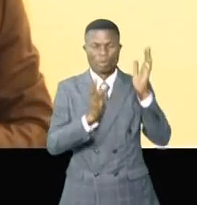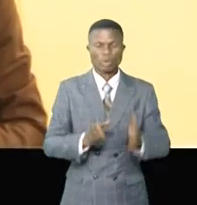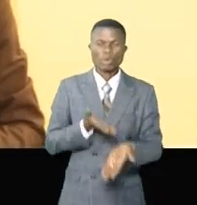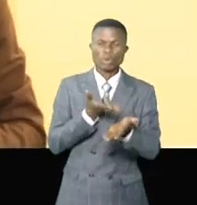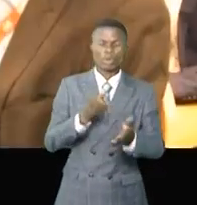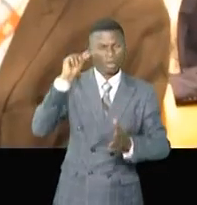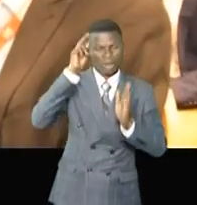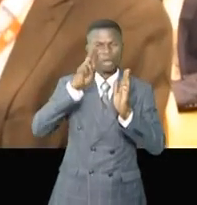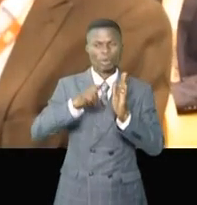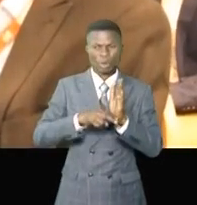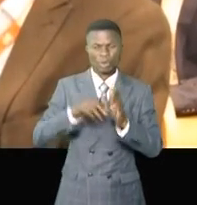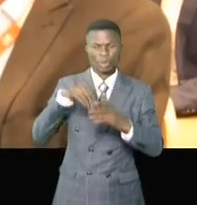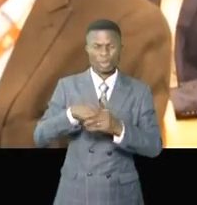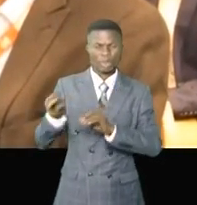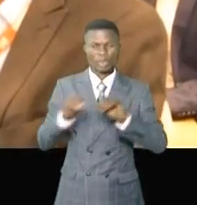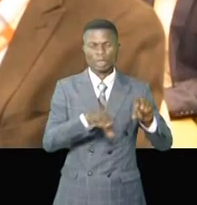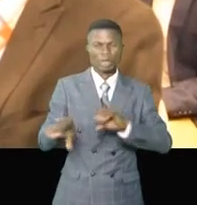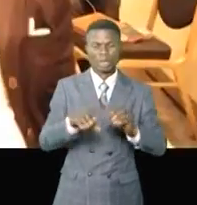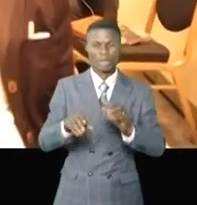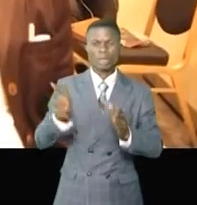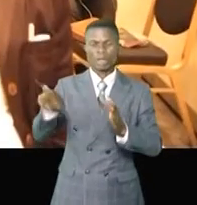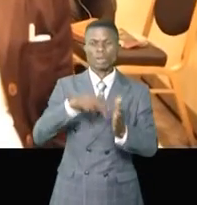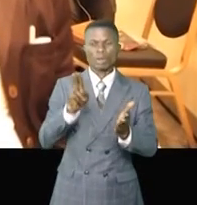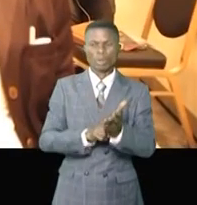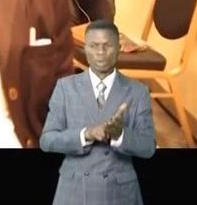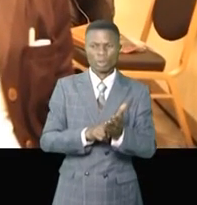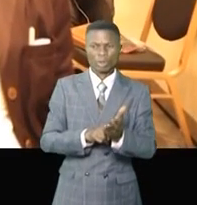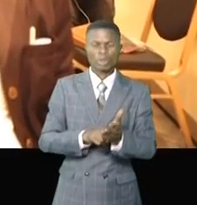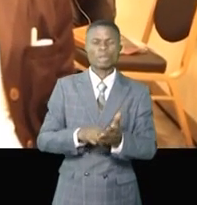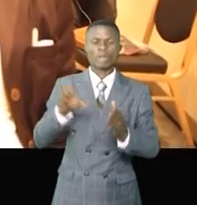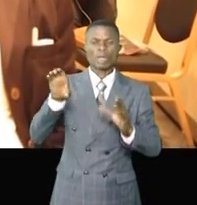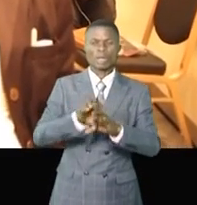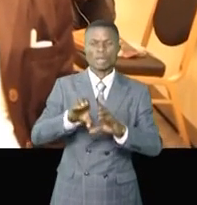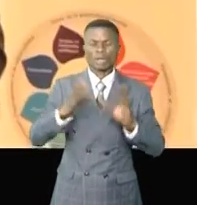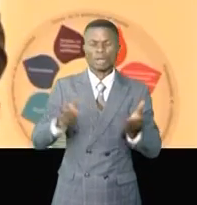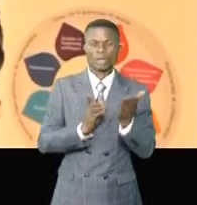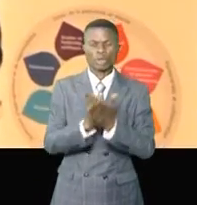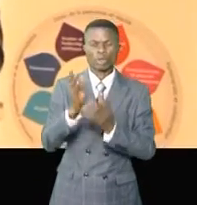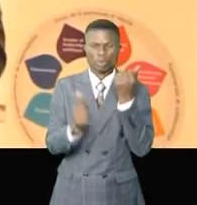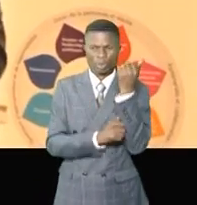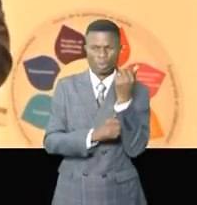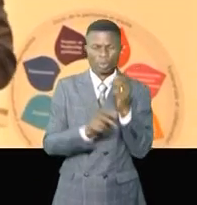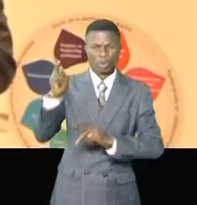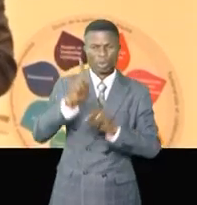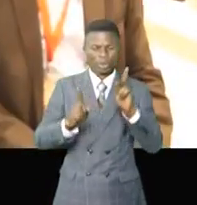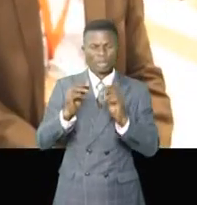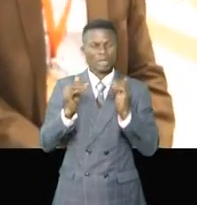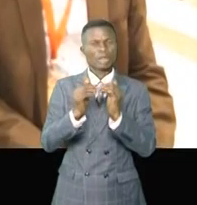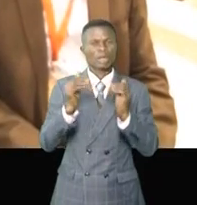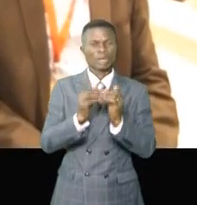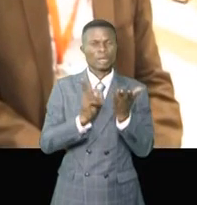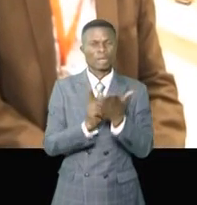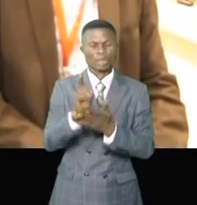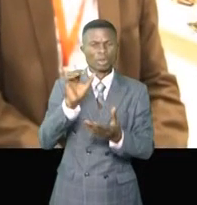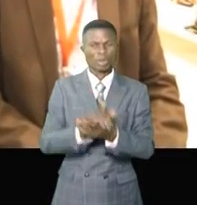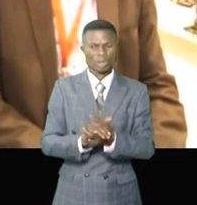le gouvernement dans la mise en œuvre du protocole à la Charte africaine des droits de l'homme et du peuple relatif aux droits